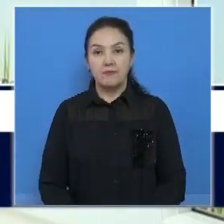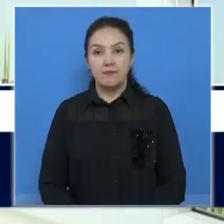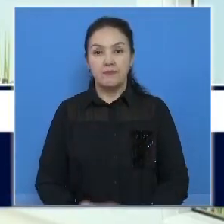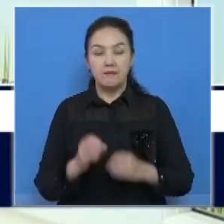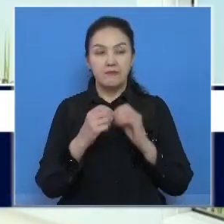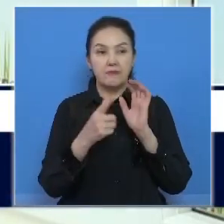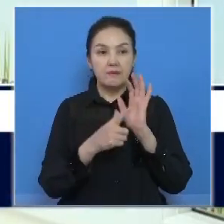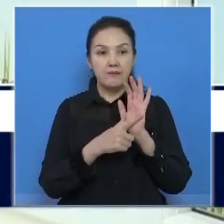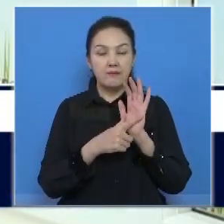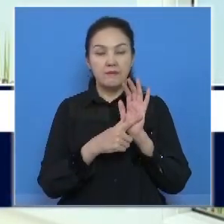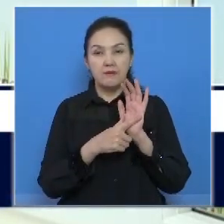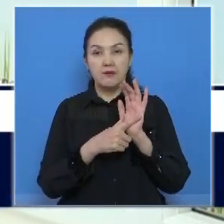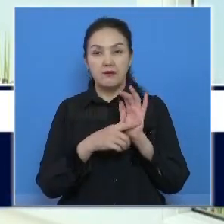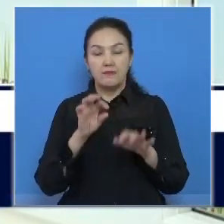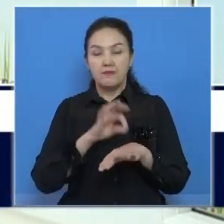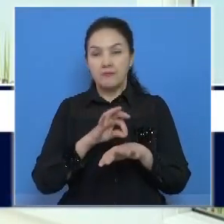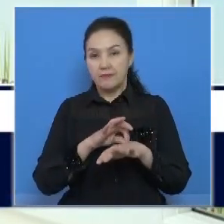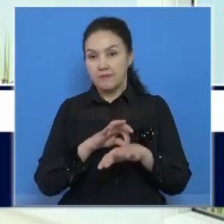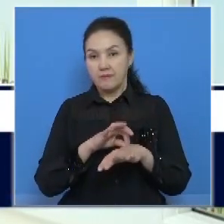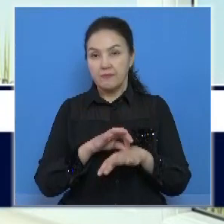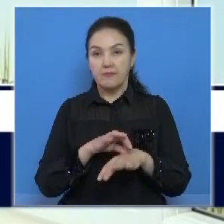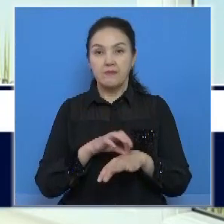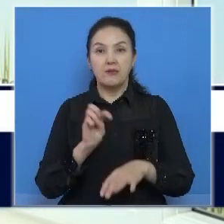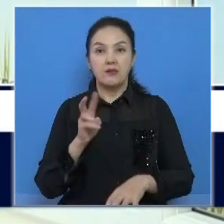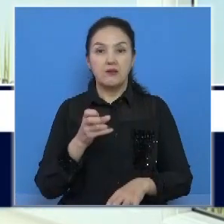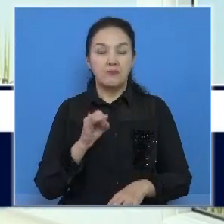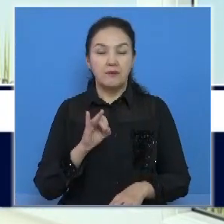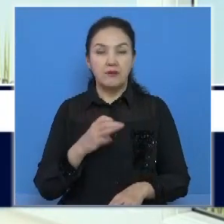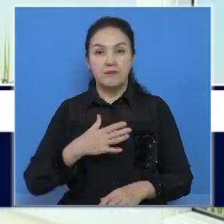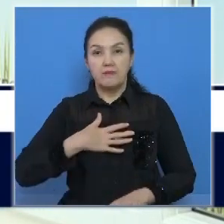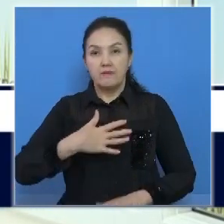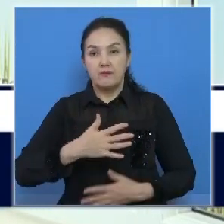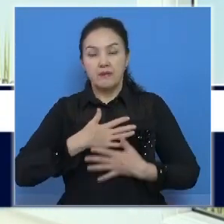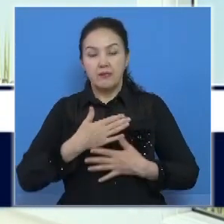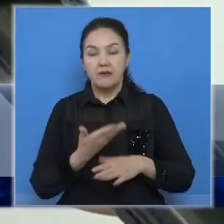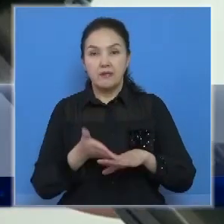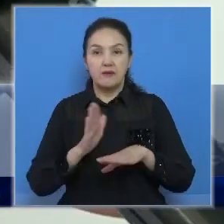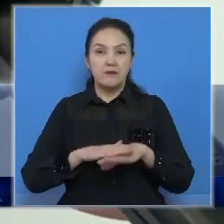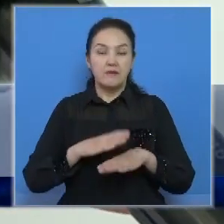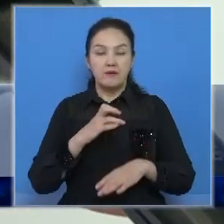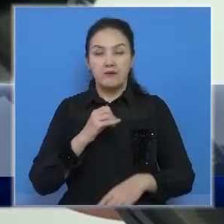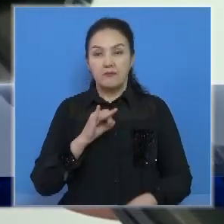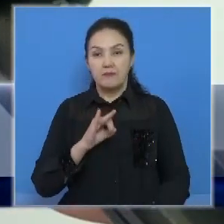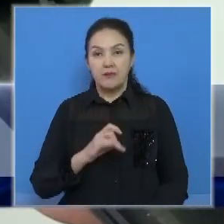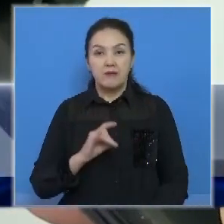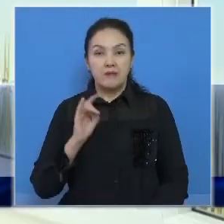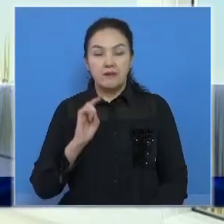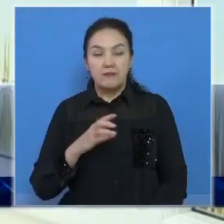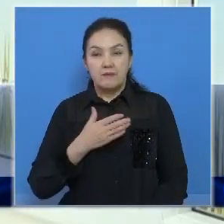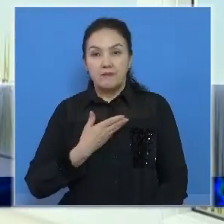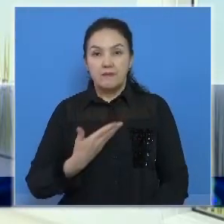это переболевшие с коронавирусной пневмонии тяжелой формой. У нас